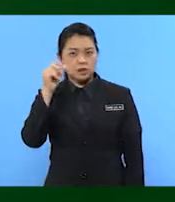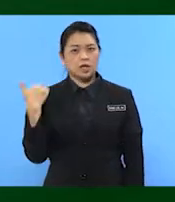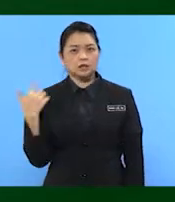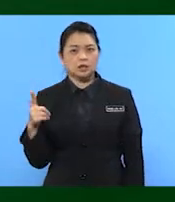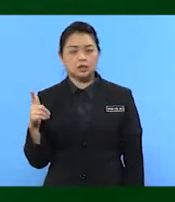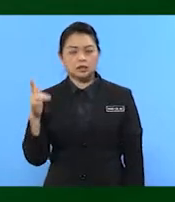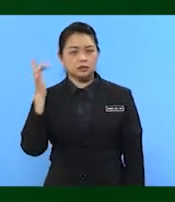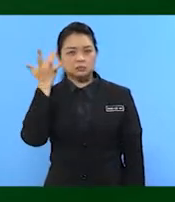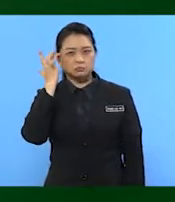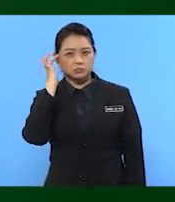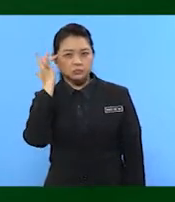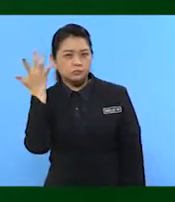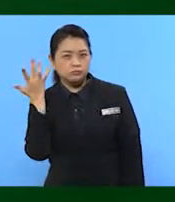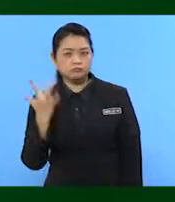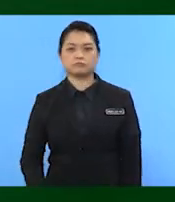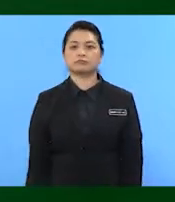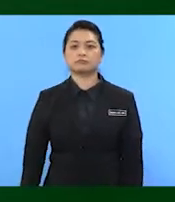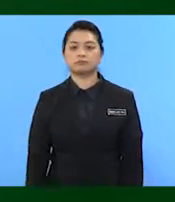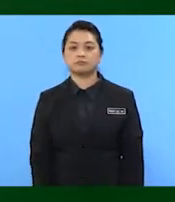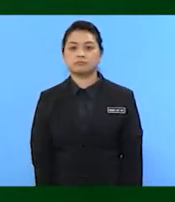ke tak terhinggaan.